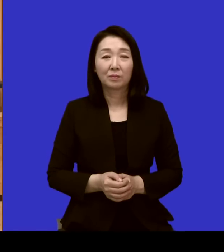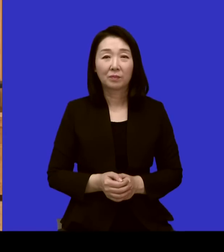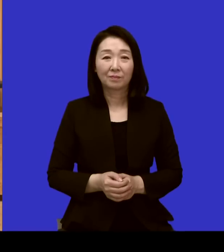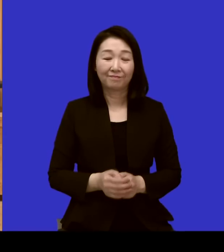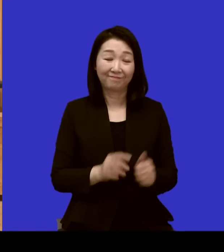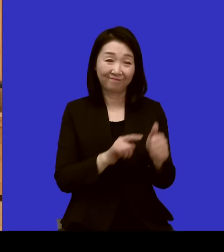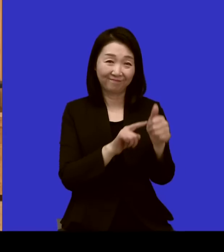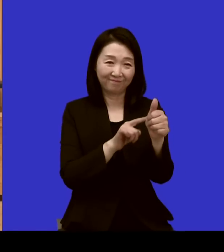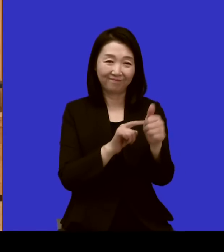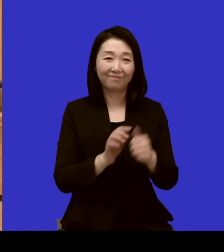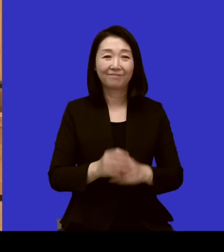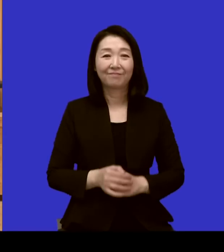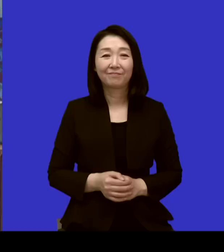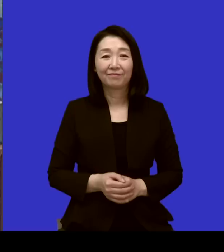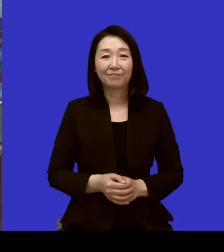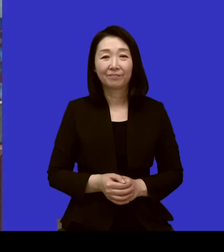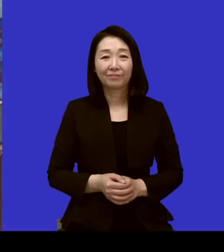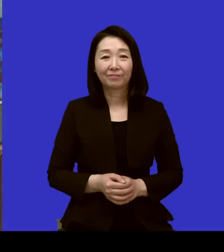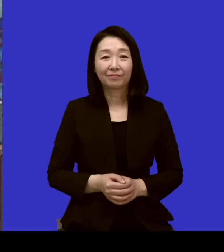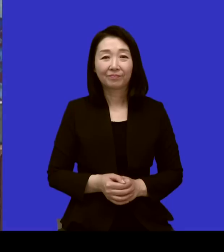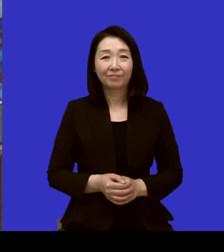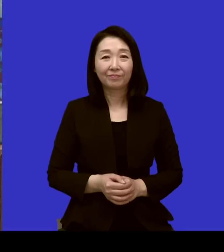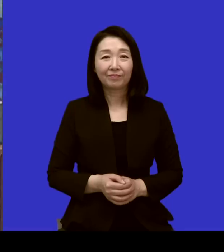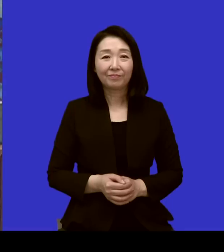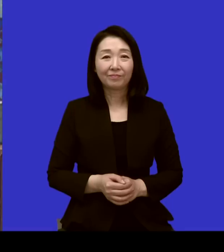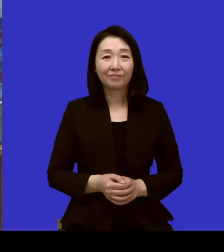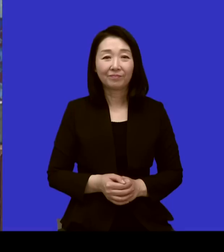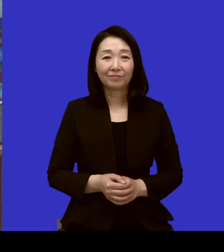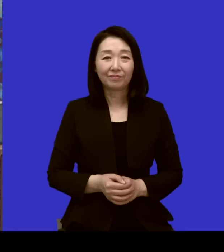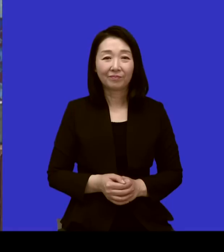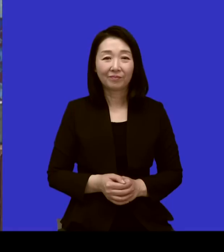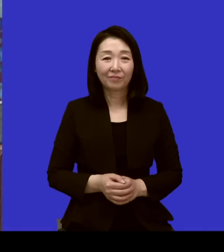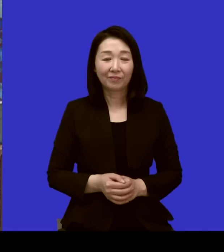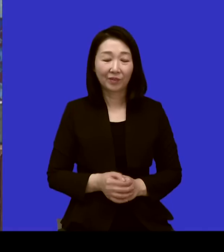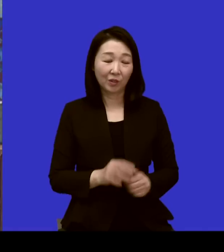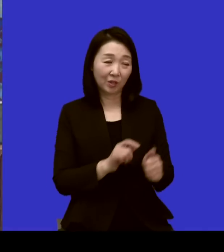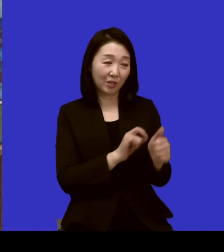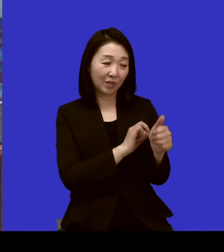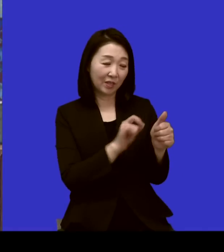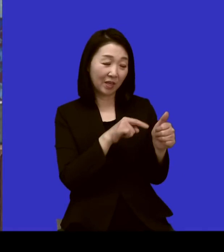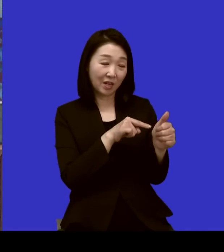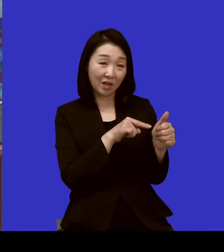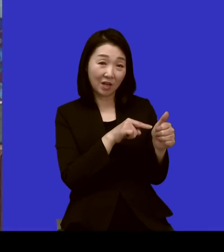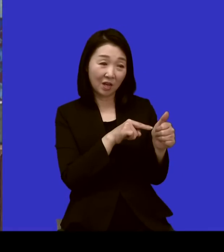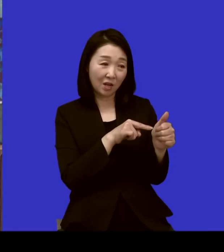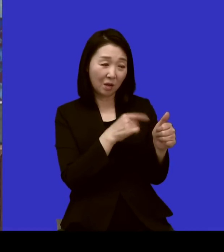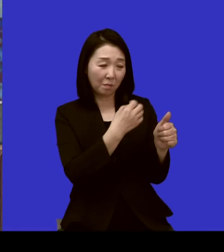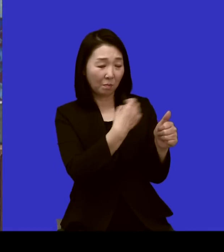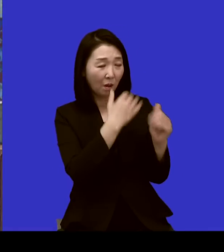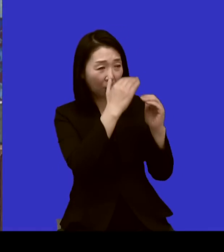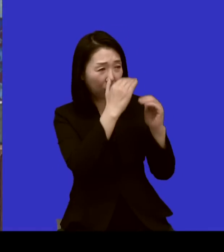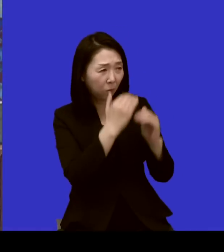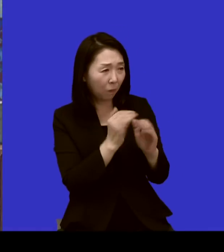형제. 저는 그 주 작가님의 이야기를 들으면서